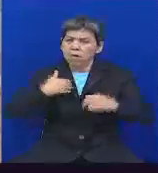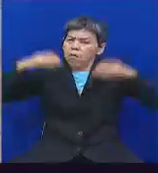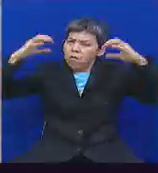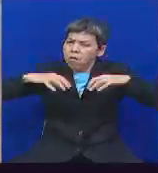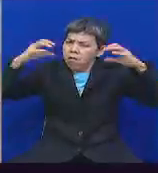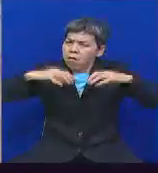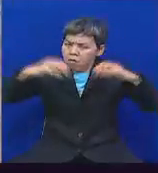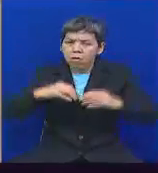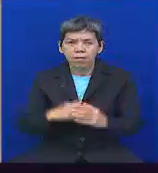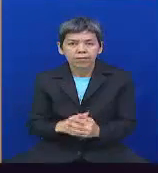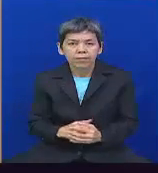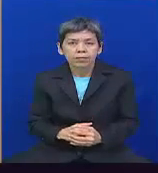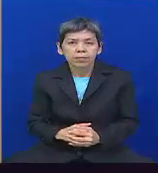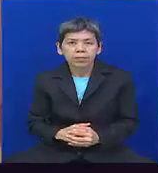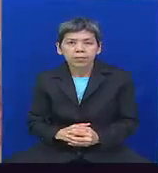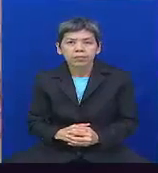กต่อเนื่องค่ะ